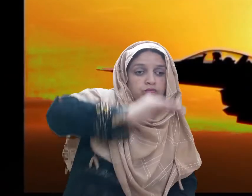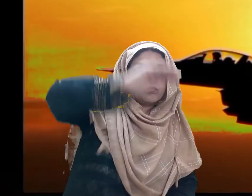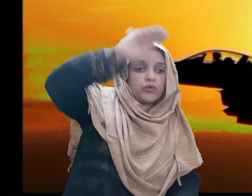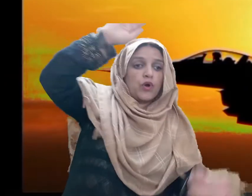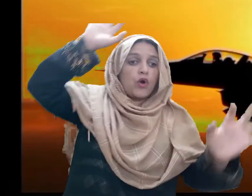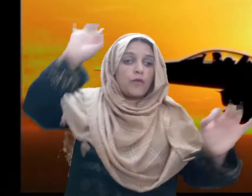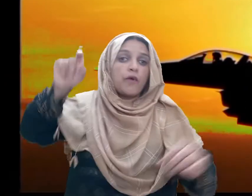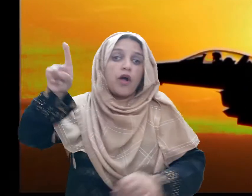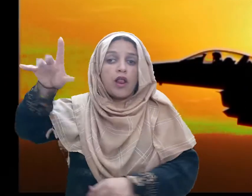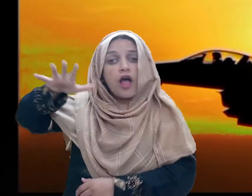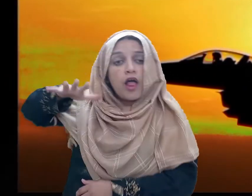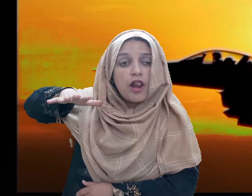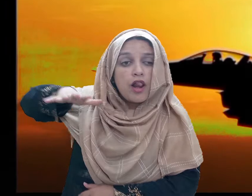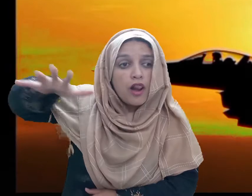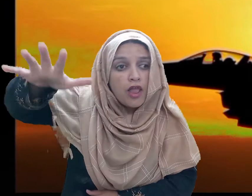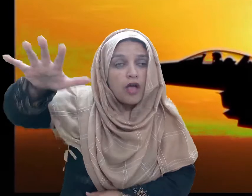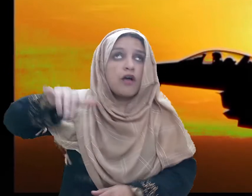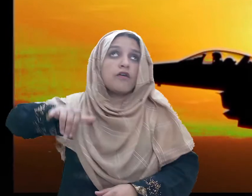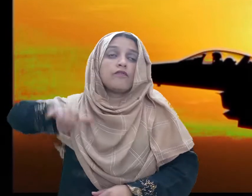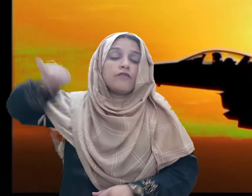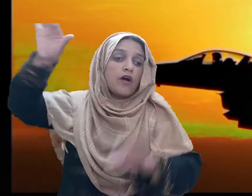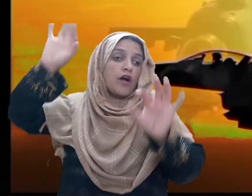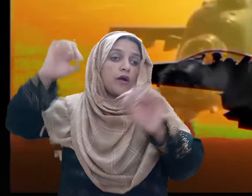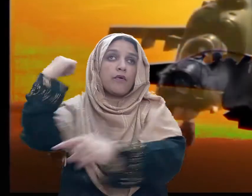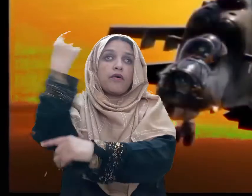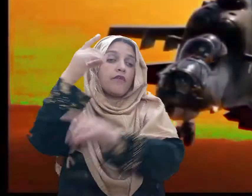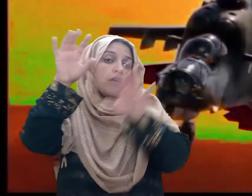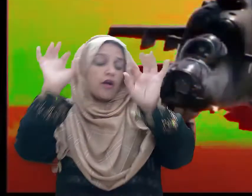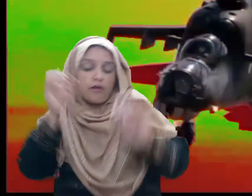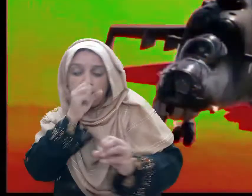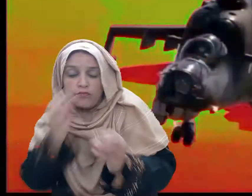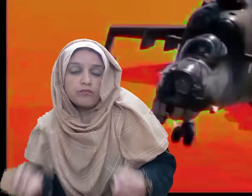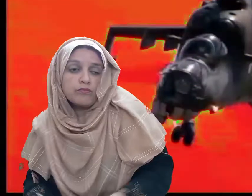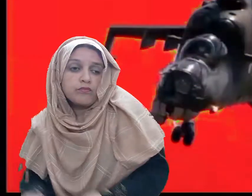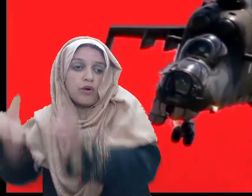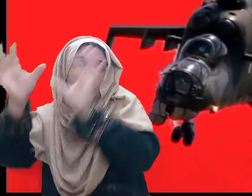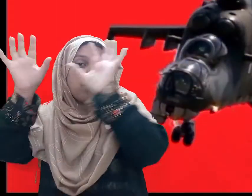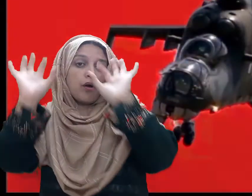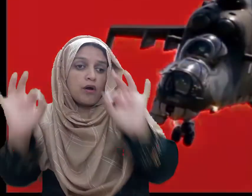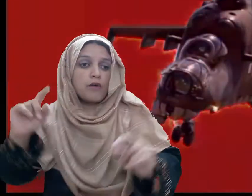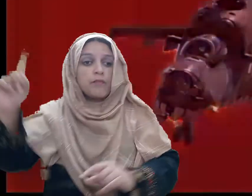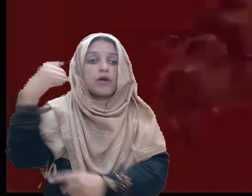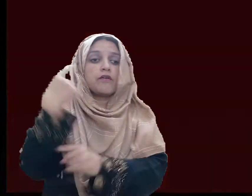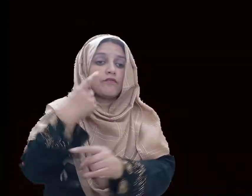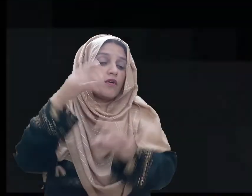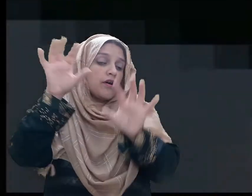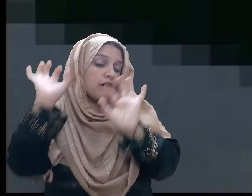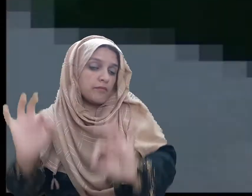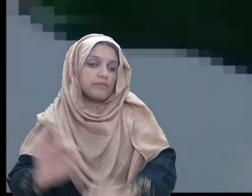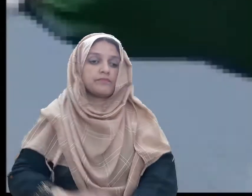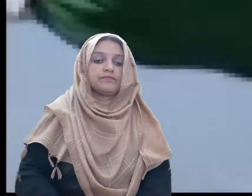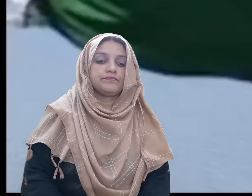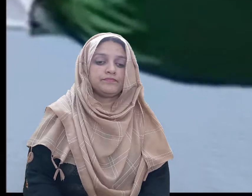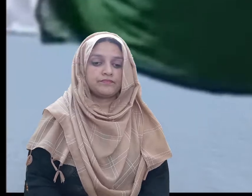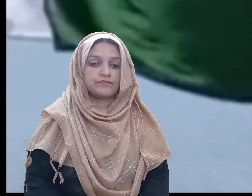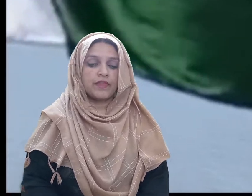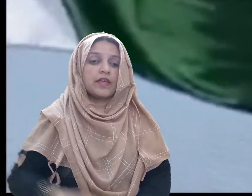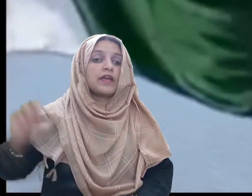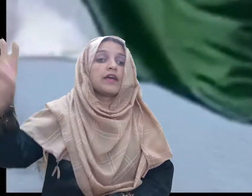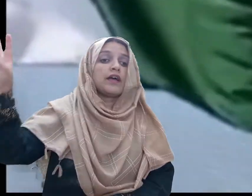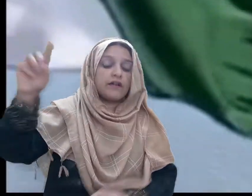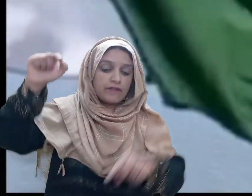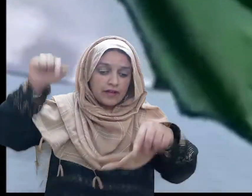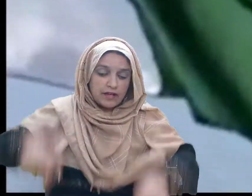1,100 کے قریب لڑاکا طیارے ہیں اور دیگر جنگی ساز و سامان سے لیس ہیلی کاپٹرز موجود ہیں۔ نمبر 3،